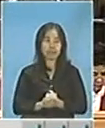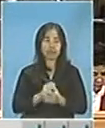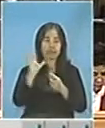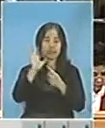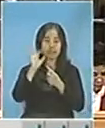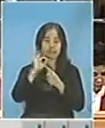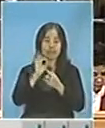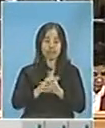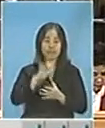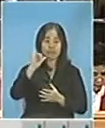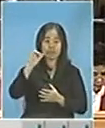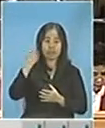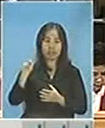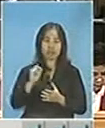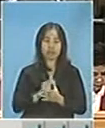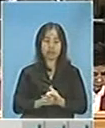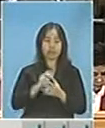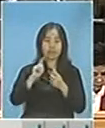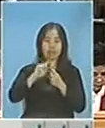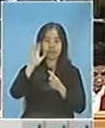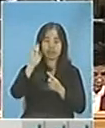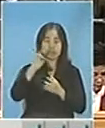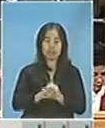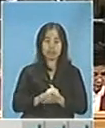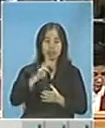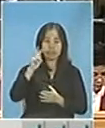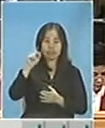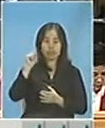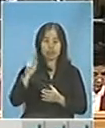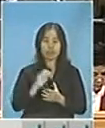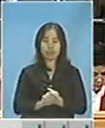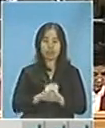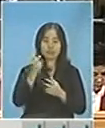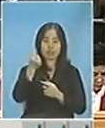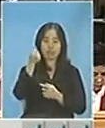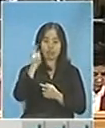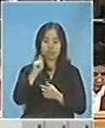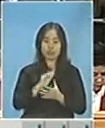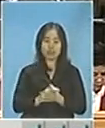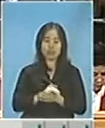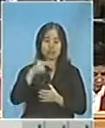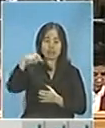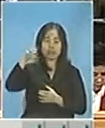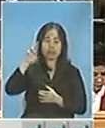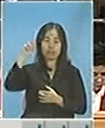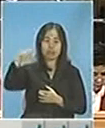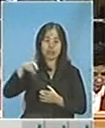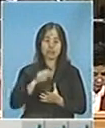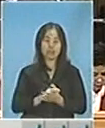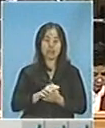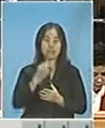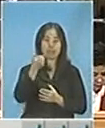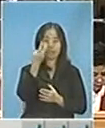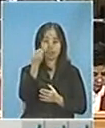9. นางเยาวนิษฐ์เพียงเกต 10. นายเกรียงศักดิ์ฝ่ายสีงาม 11. นายพีรเพชรสิริกุล